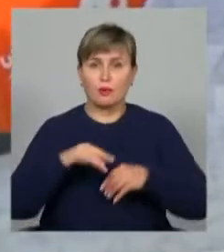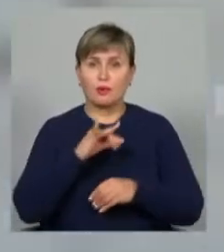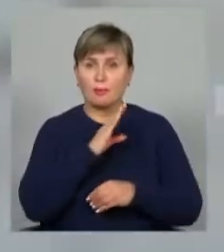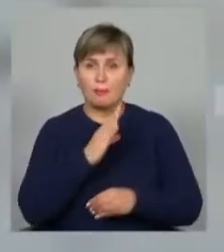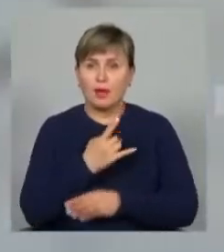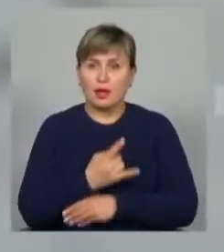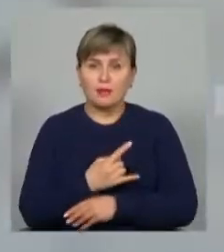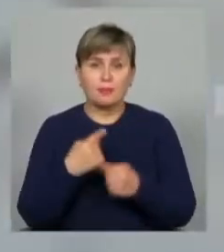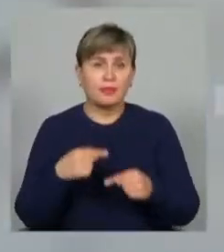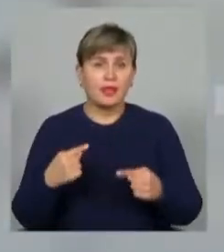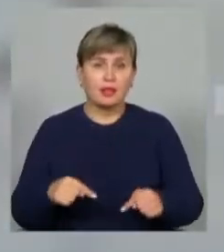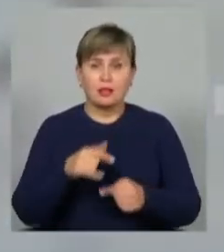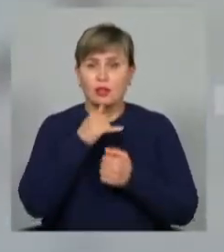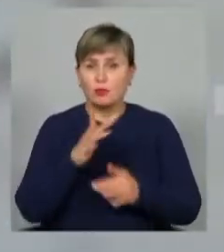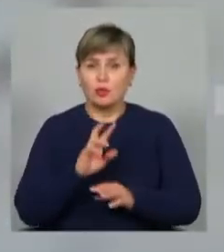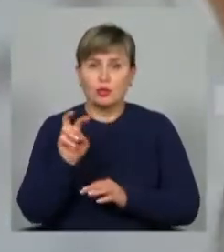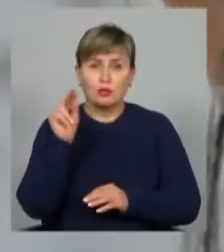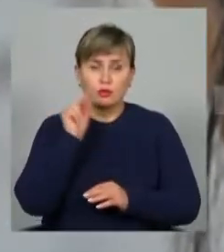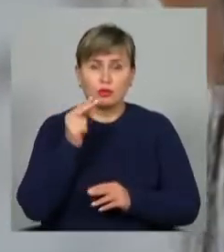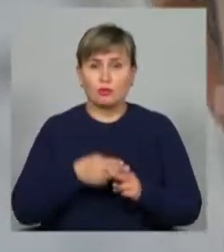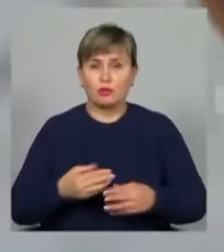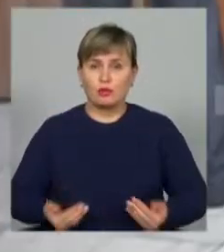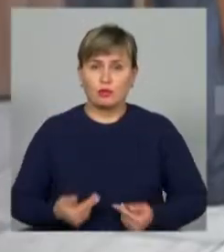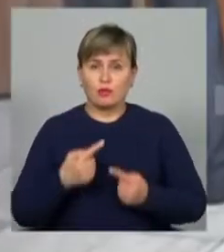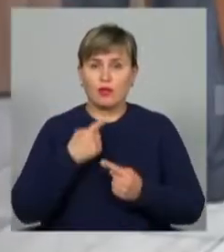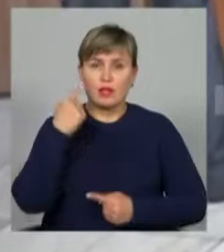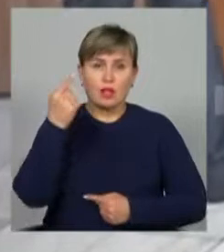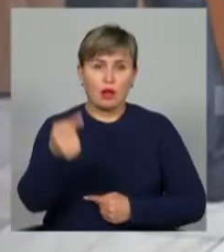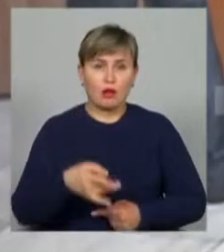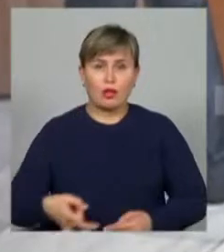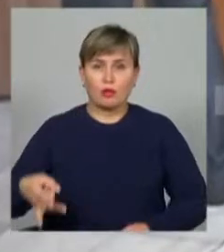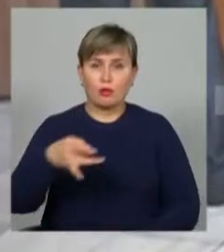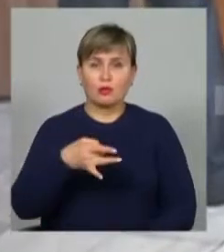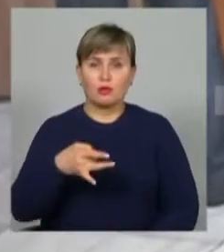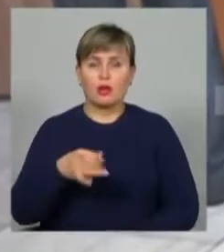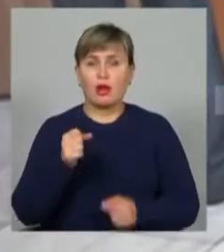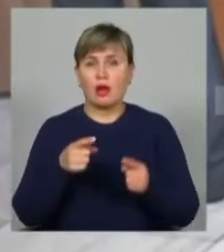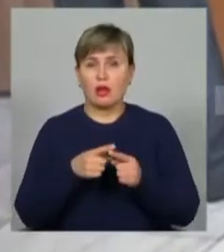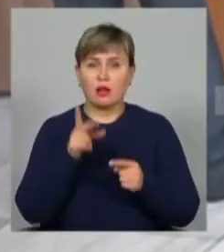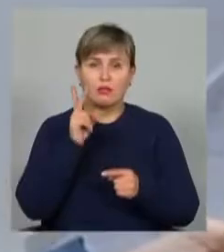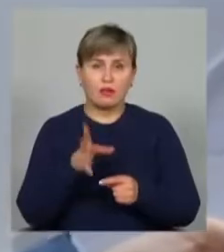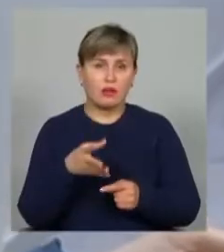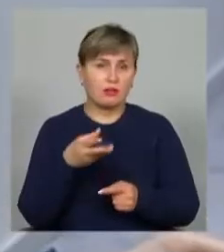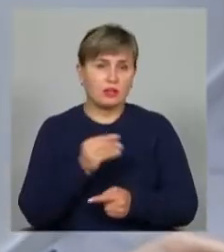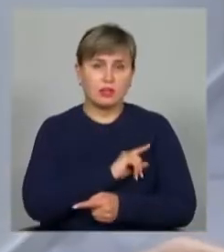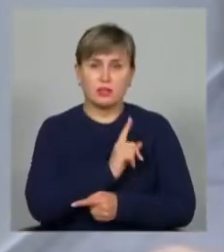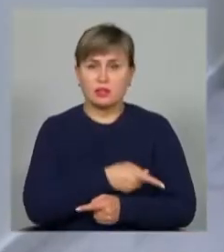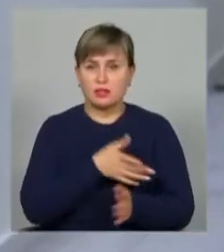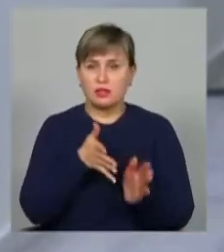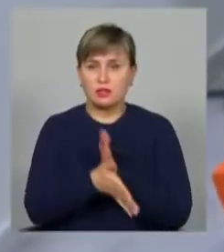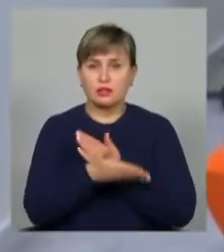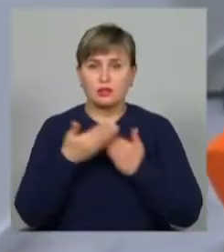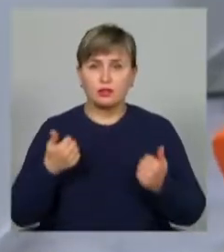материнство. Некоторые не в силах посещать занятия, поскольку проживают в отдаленных регионах. Аренда квартиры в Алматы им не по карману.